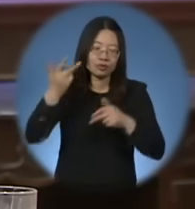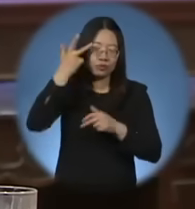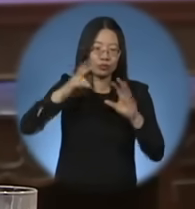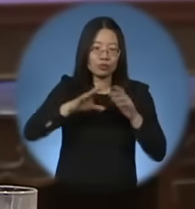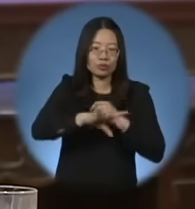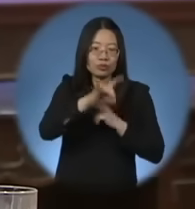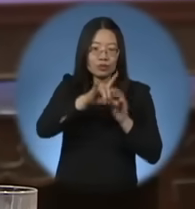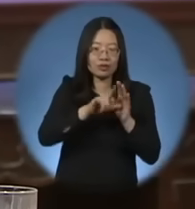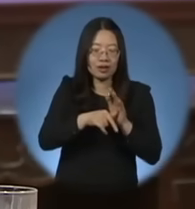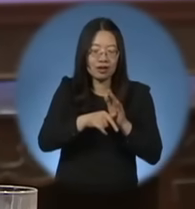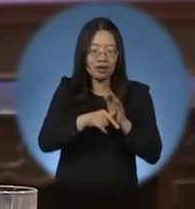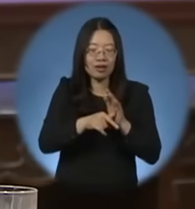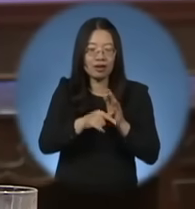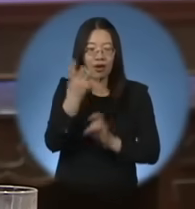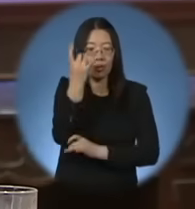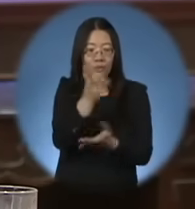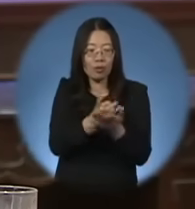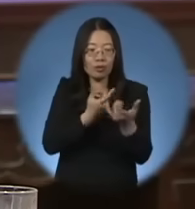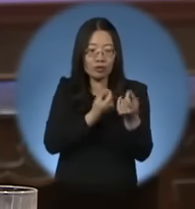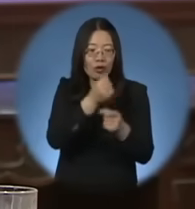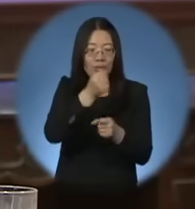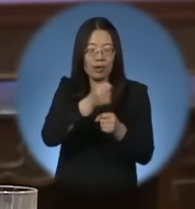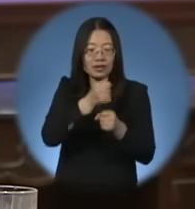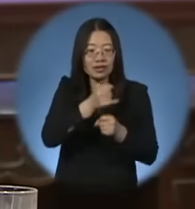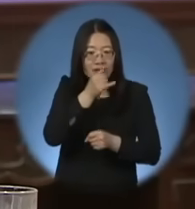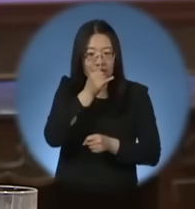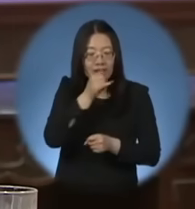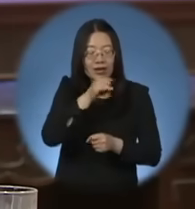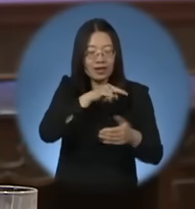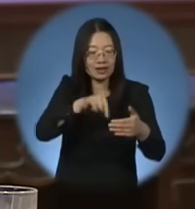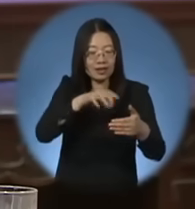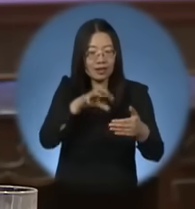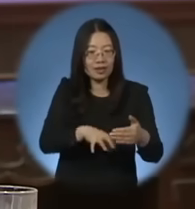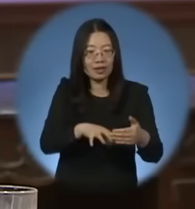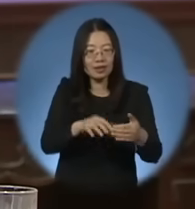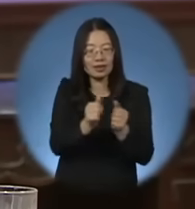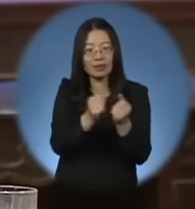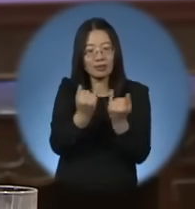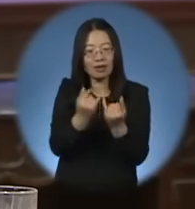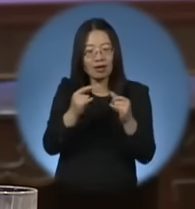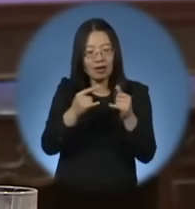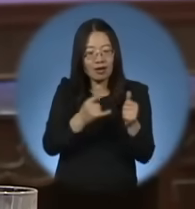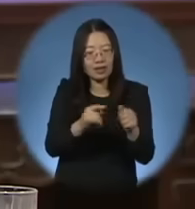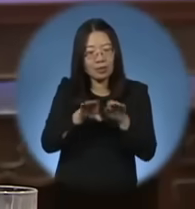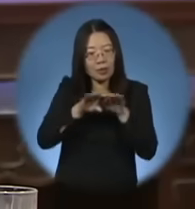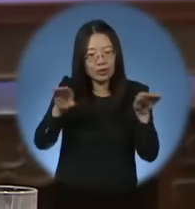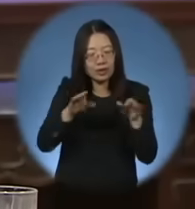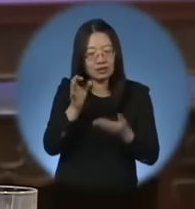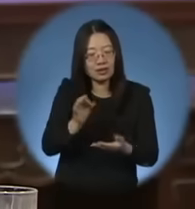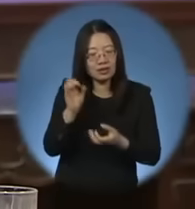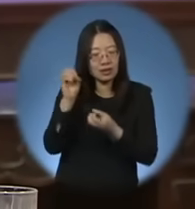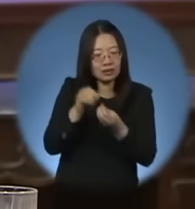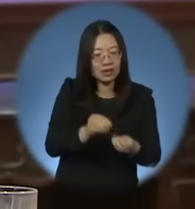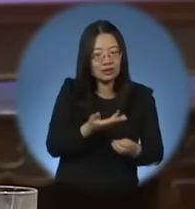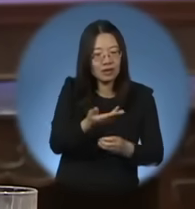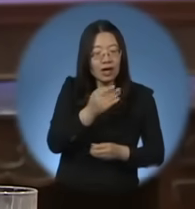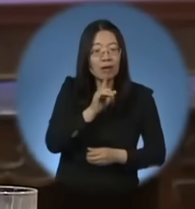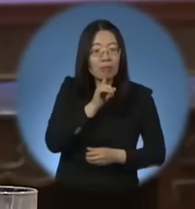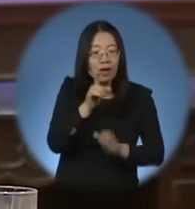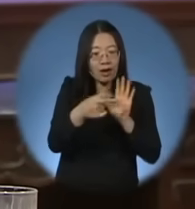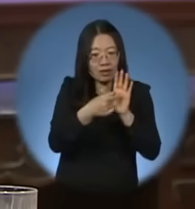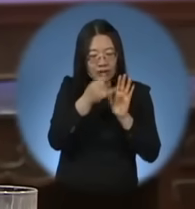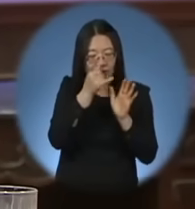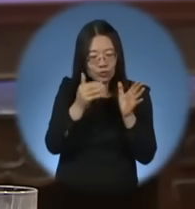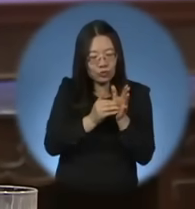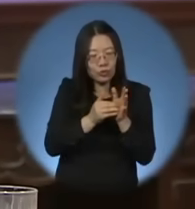조선초에 일종의 조선의 헌법 럼 만든 거잖아요 거기에는 남녀에게 평등하게 재산을 상속하라